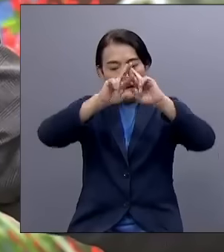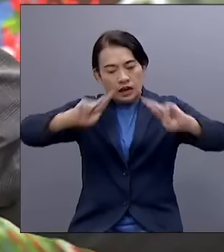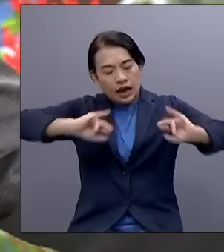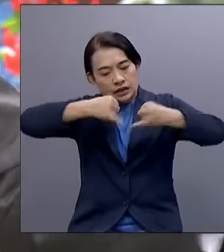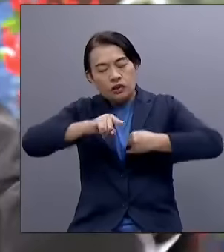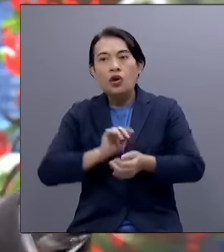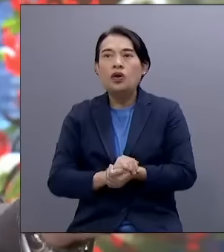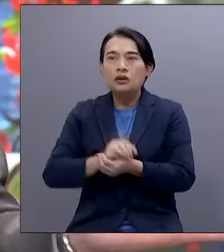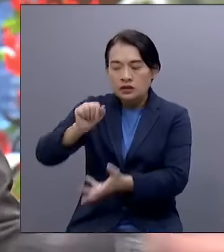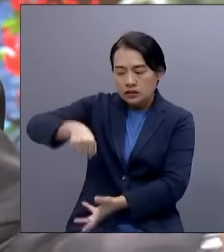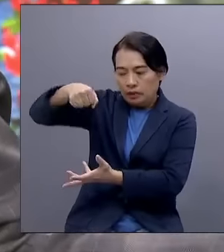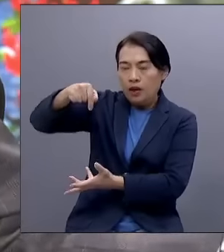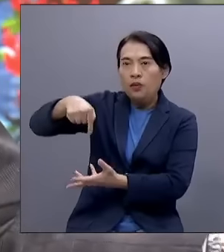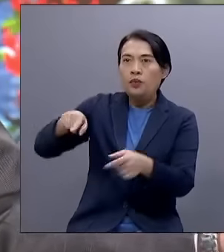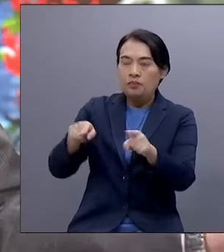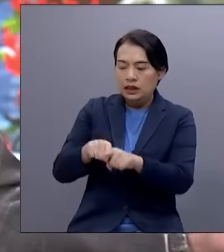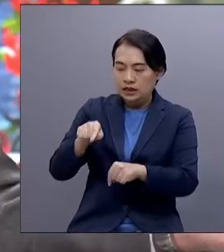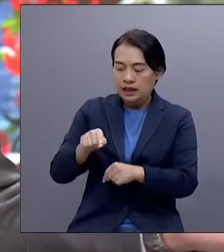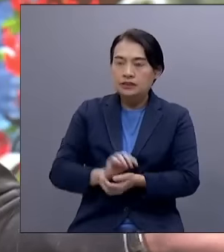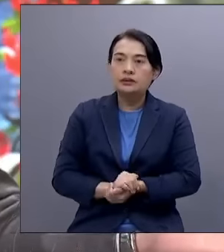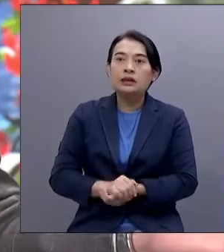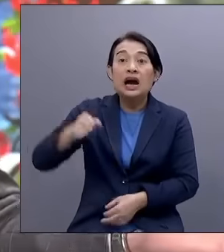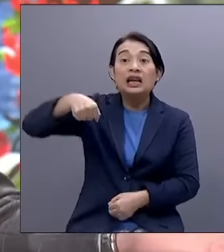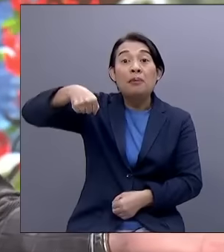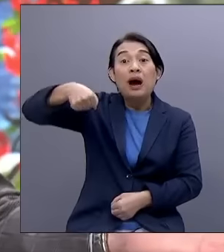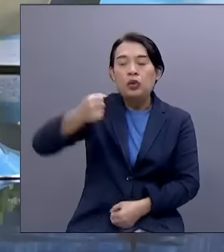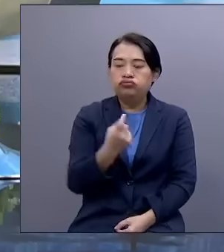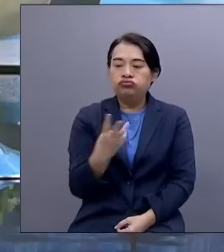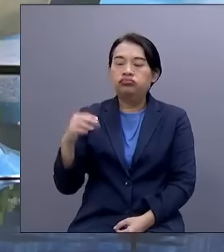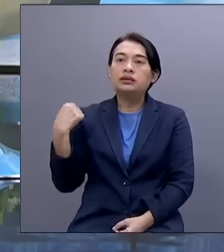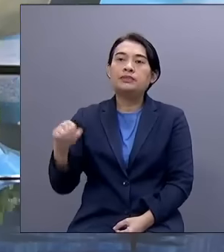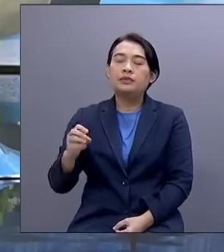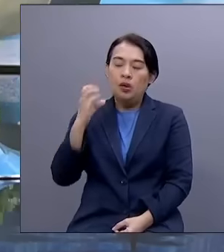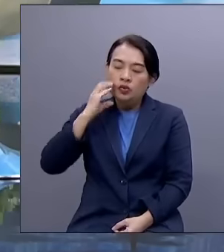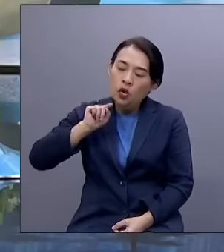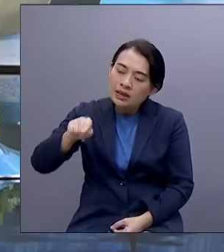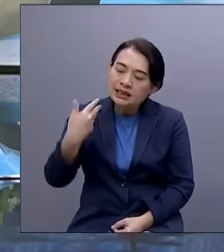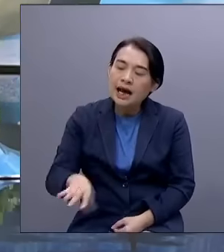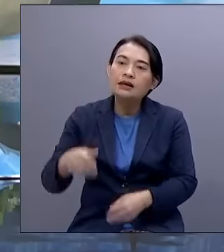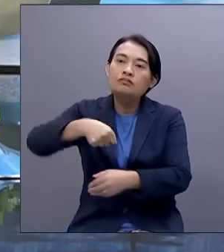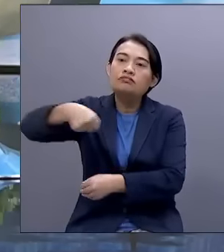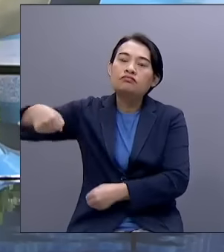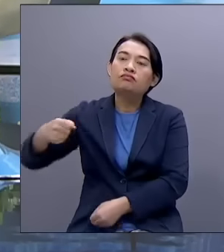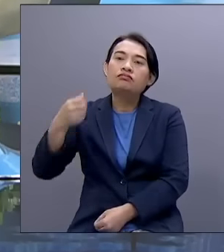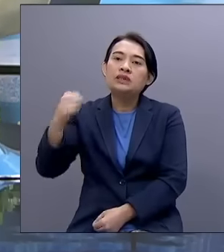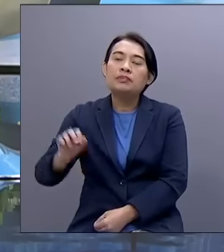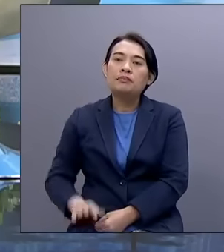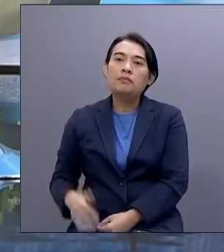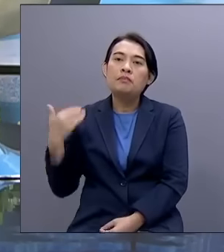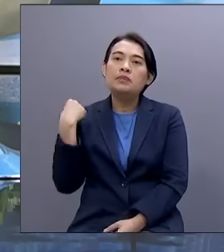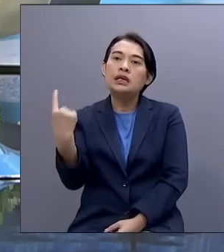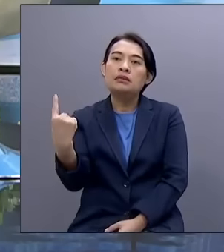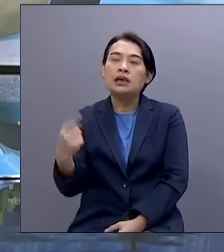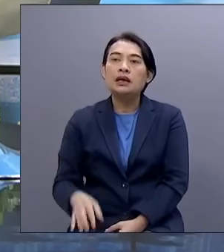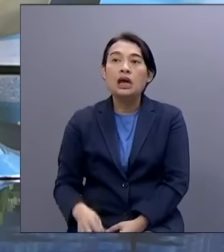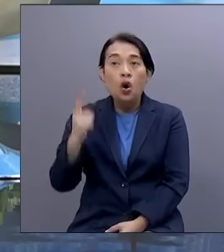กระเป๋าผมมีกระเป๋าแบบเดียวกันเนี่ย 10บาทอ่าเวลาโทรมาสั่งลอตเนี้มี 10ใบอ่าลอตนี้มี 10ใบโทรมาสั่ง 1ใบคำถามคือรู้มยว่าใน